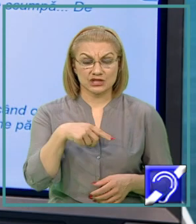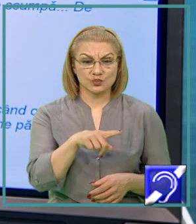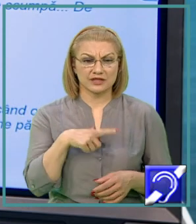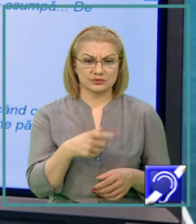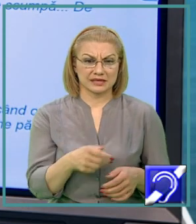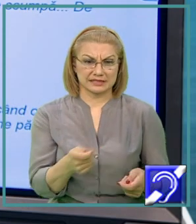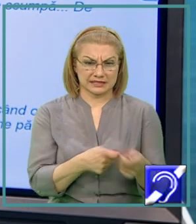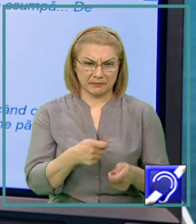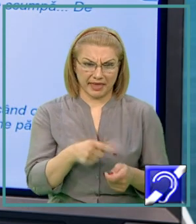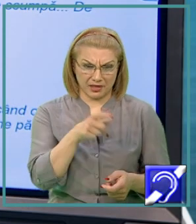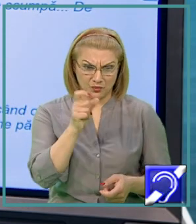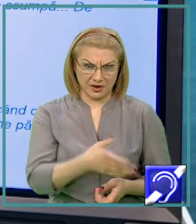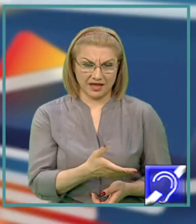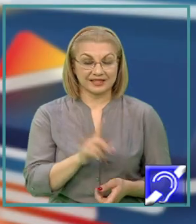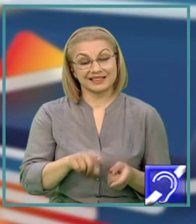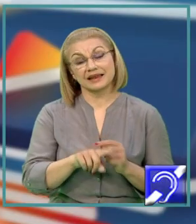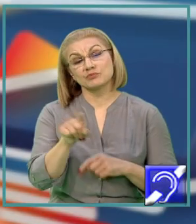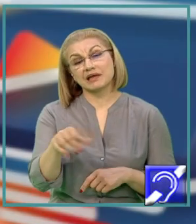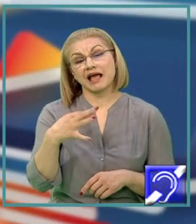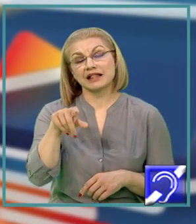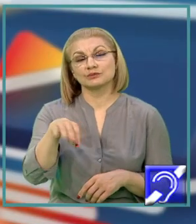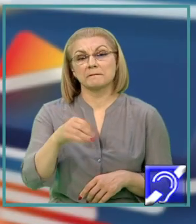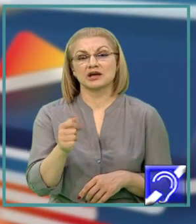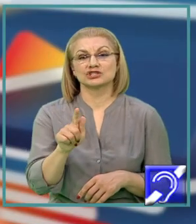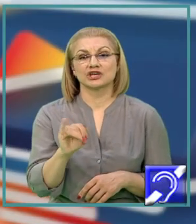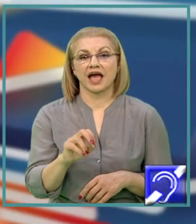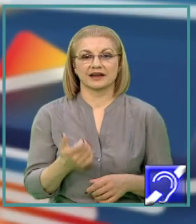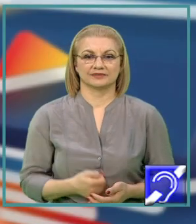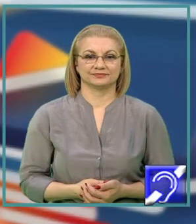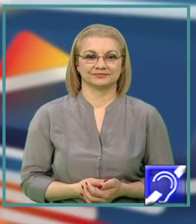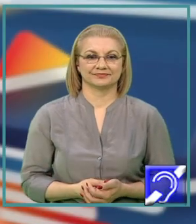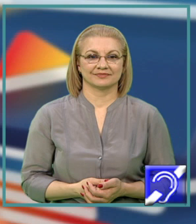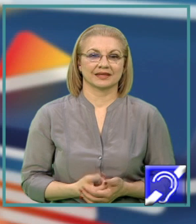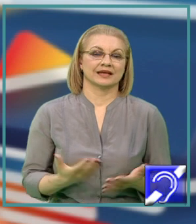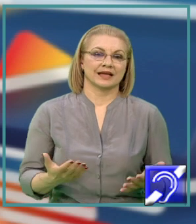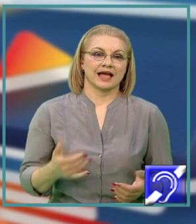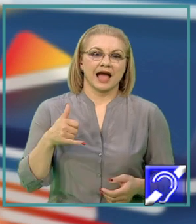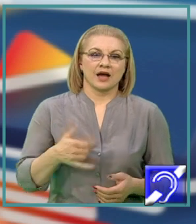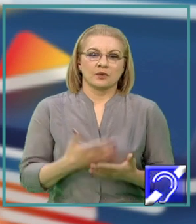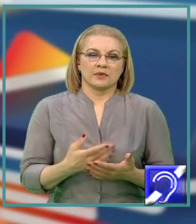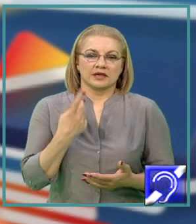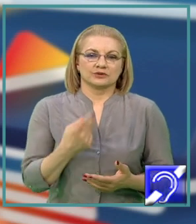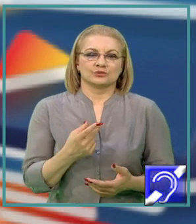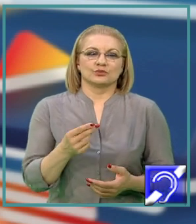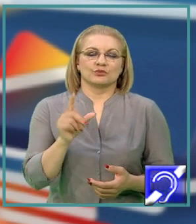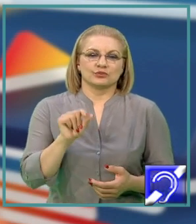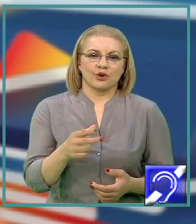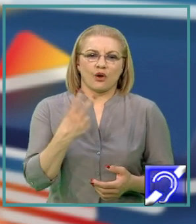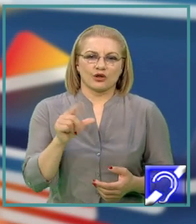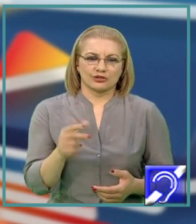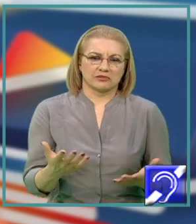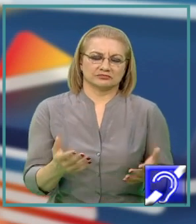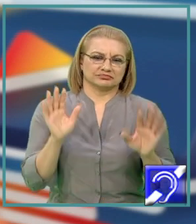Trebuia să o iei de la Măgeanu. Spirache. Eh. Acum pentru un Pol 2